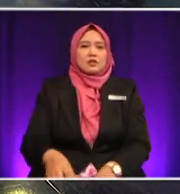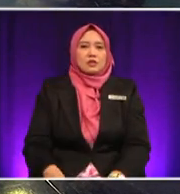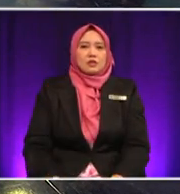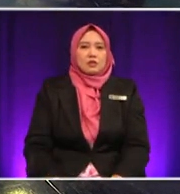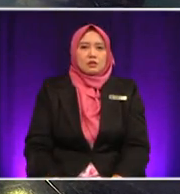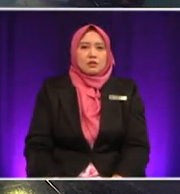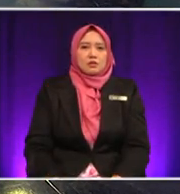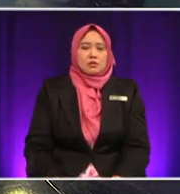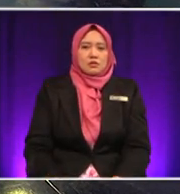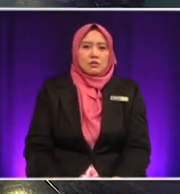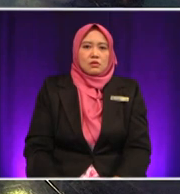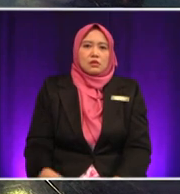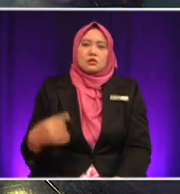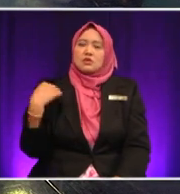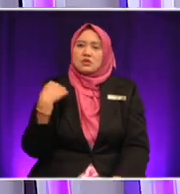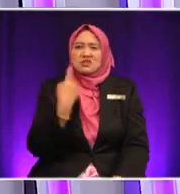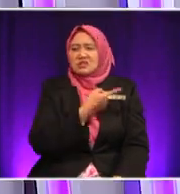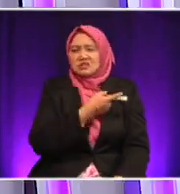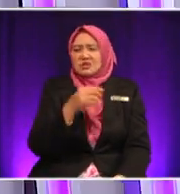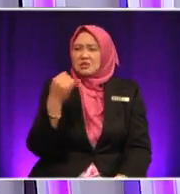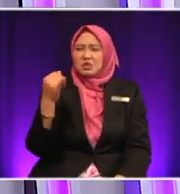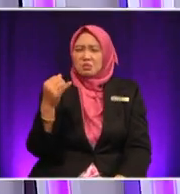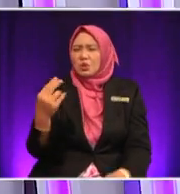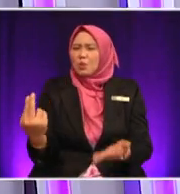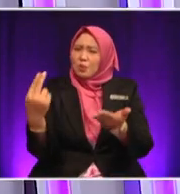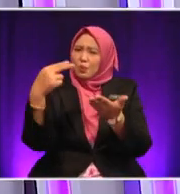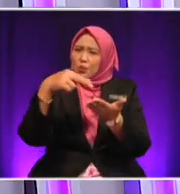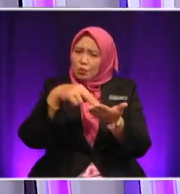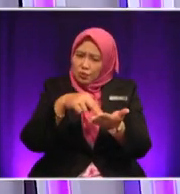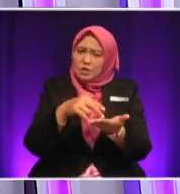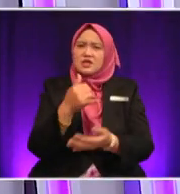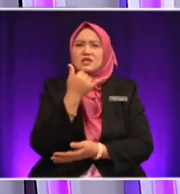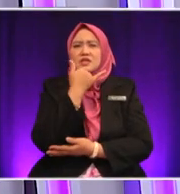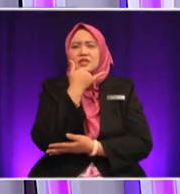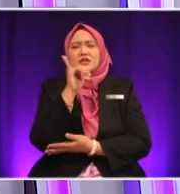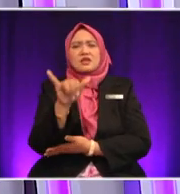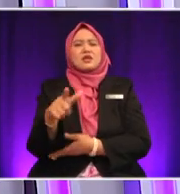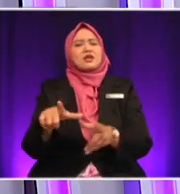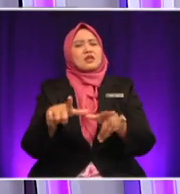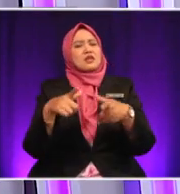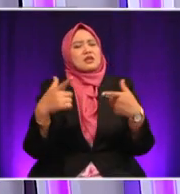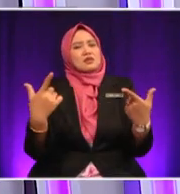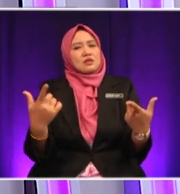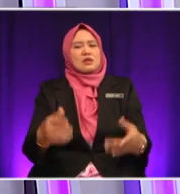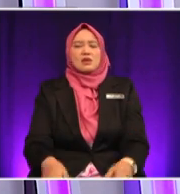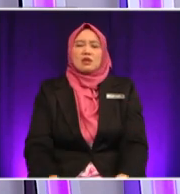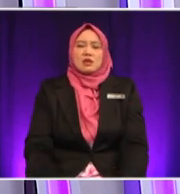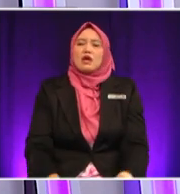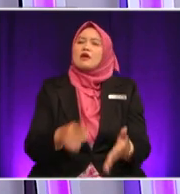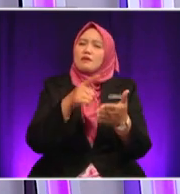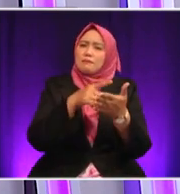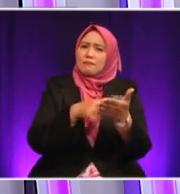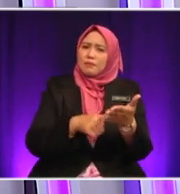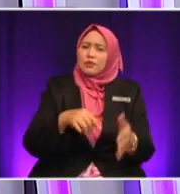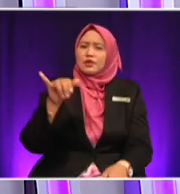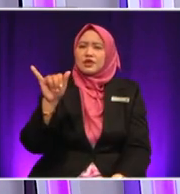ulang kesiapan orang lain atau kita belajar pada kesiapan orang lain apakah pula ke-8 yang biasanya dilakukan oleh